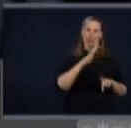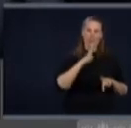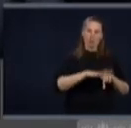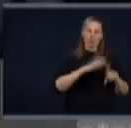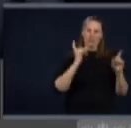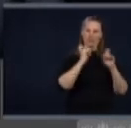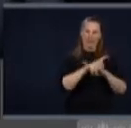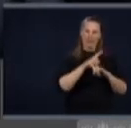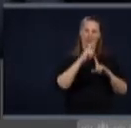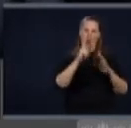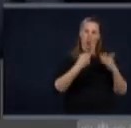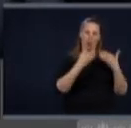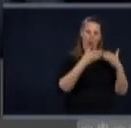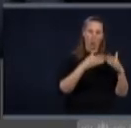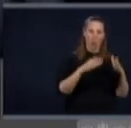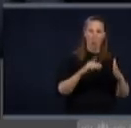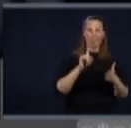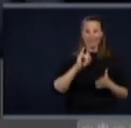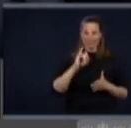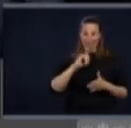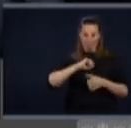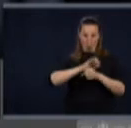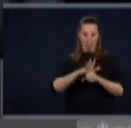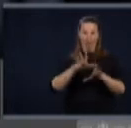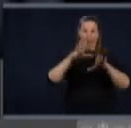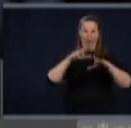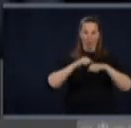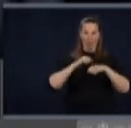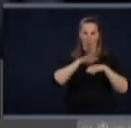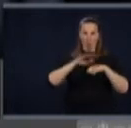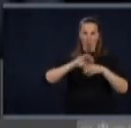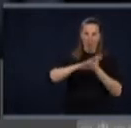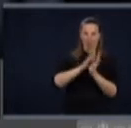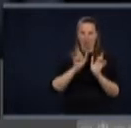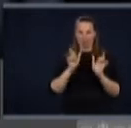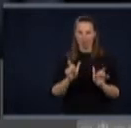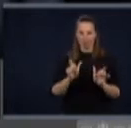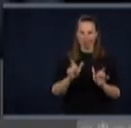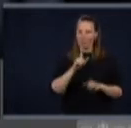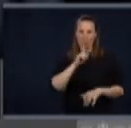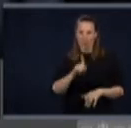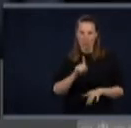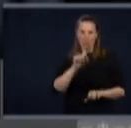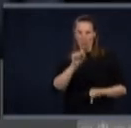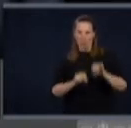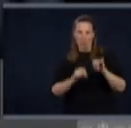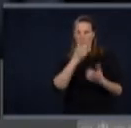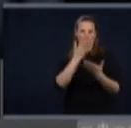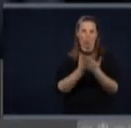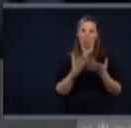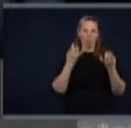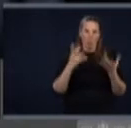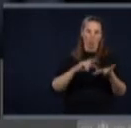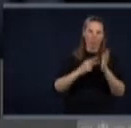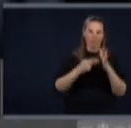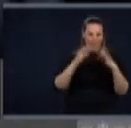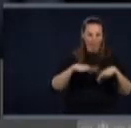fait d'avoir contracté une fois la COVID vous protège. Le virus est nouveau. On ne sait pas si les anticorps vous protègent. Il faut faire preuve d'une prudence